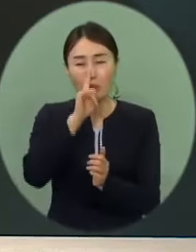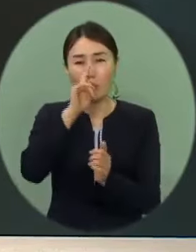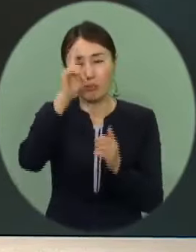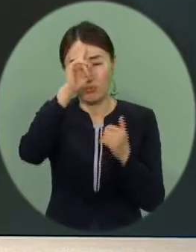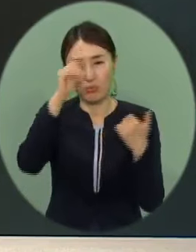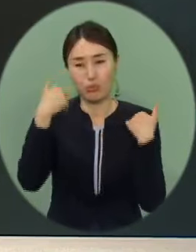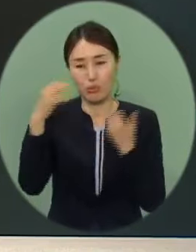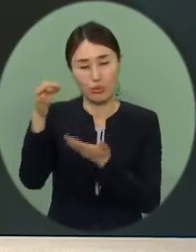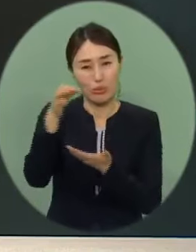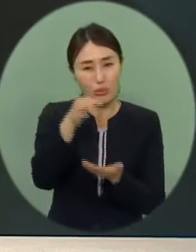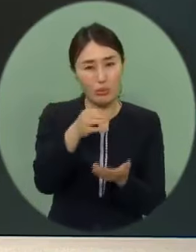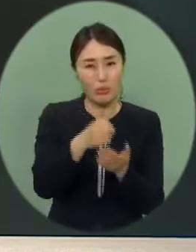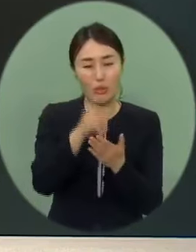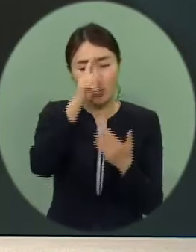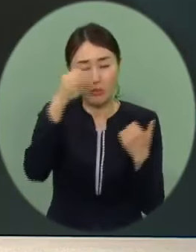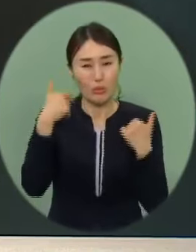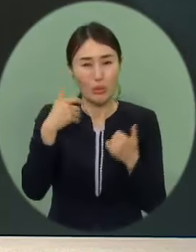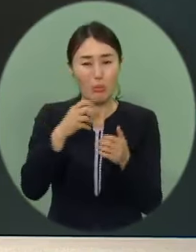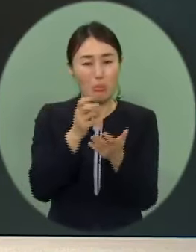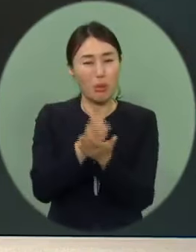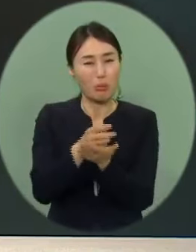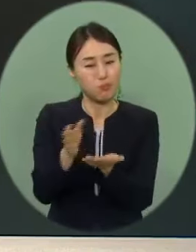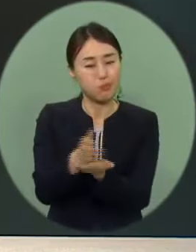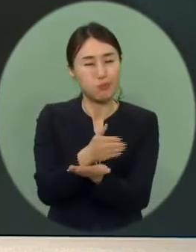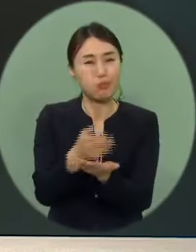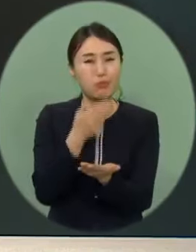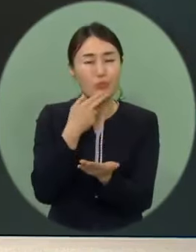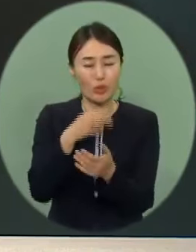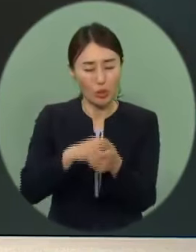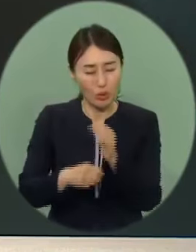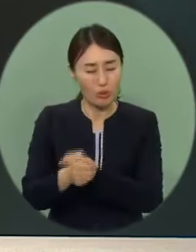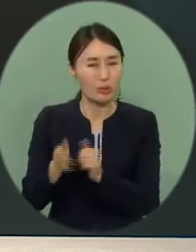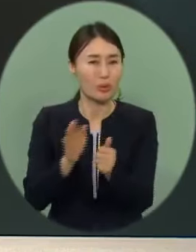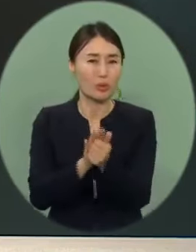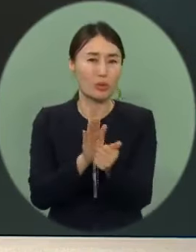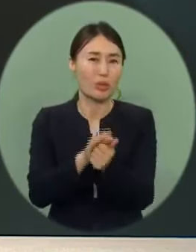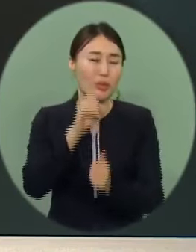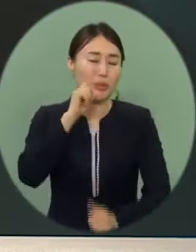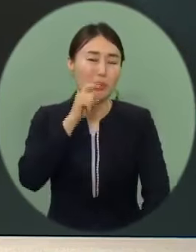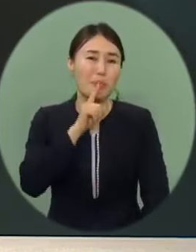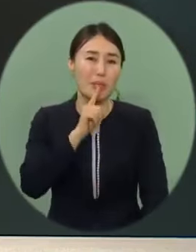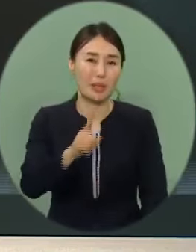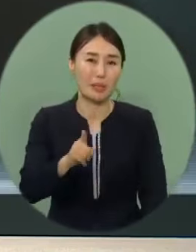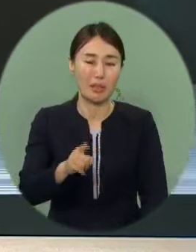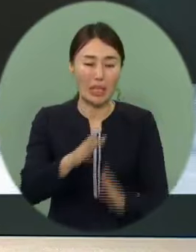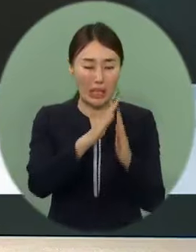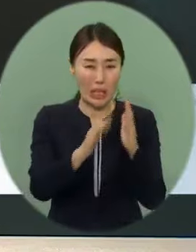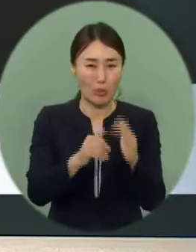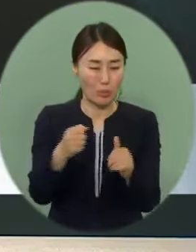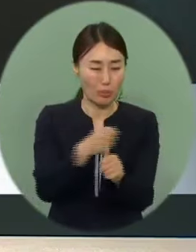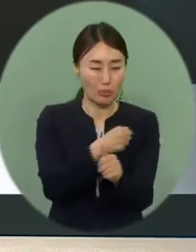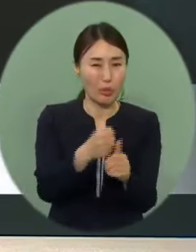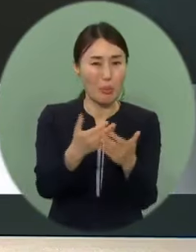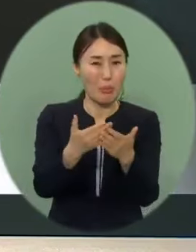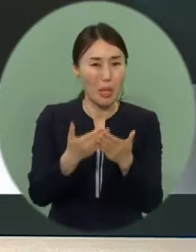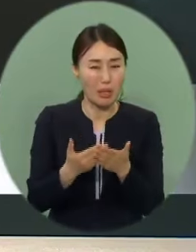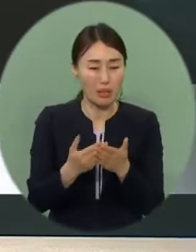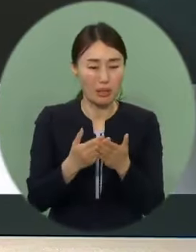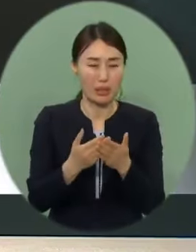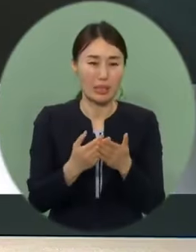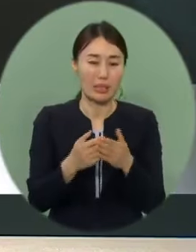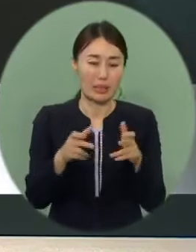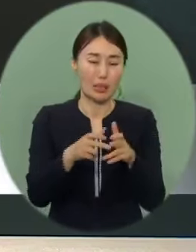정부는 법적 근거가 없어 적극적인 지원이 어렵다고 합니다 결국 가족에게 학대를 받은 한 장애인